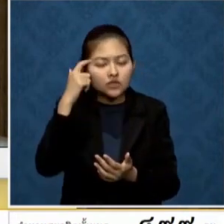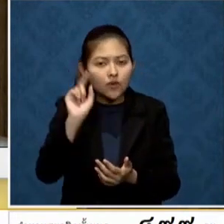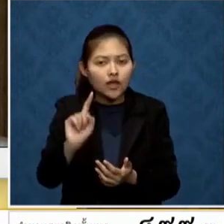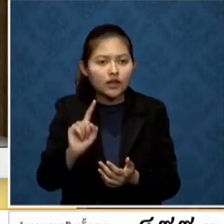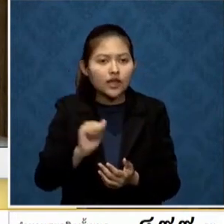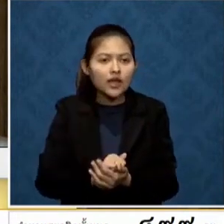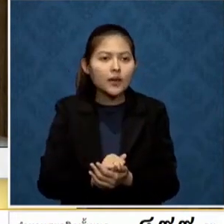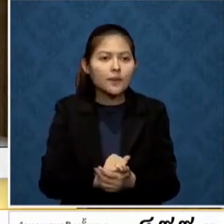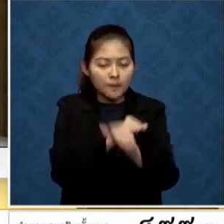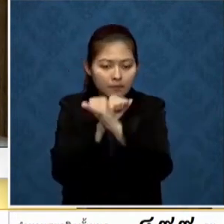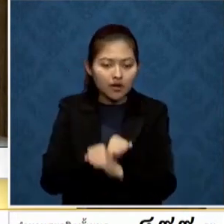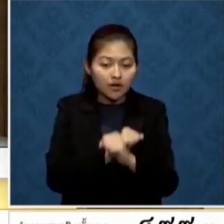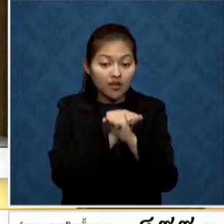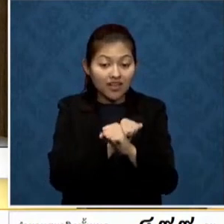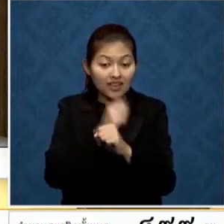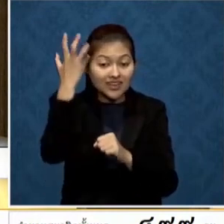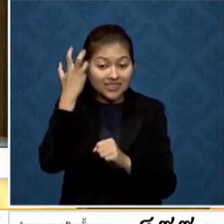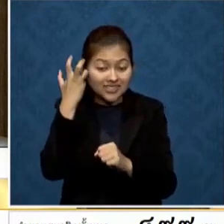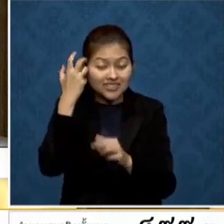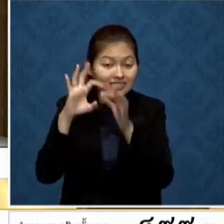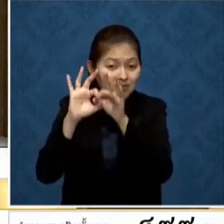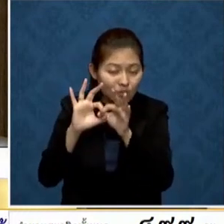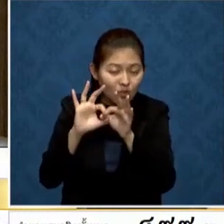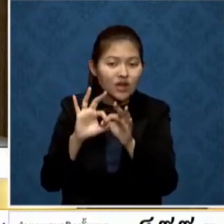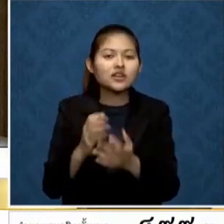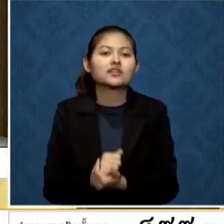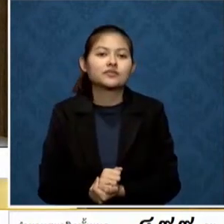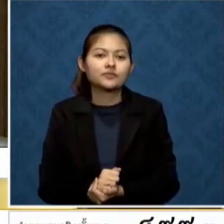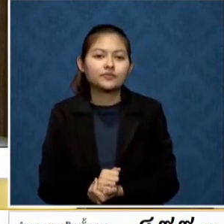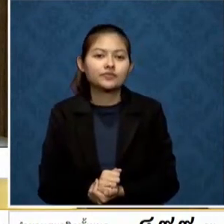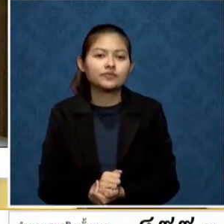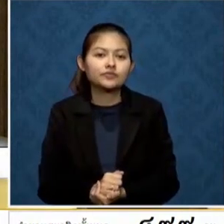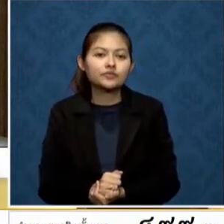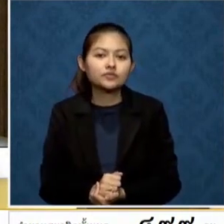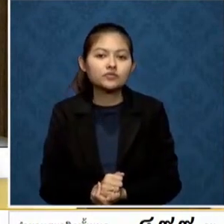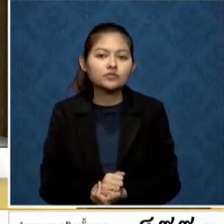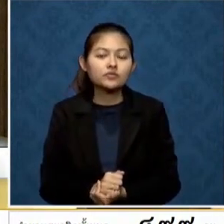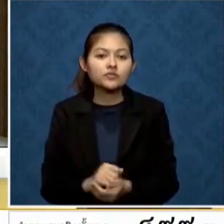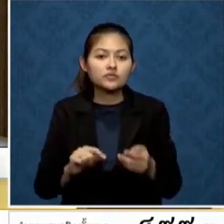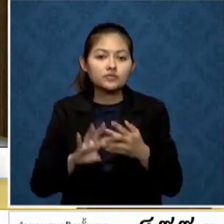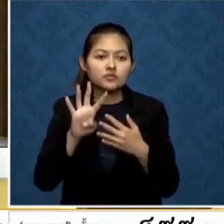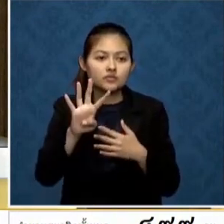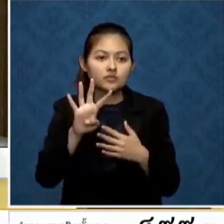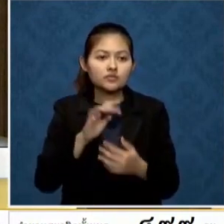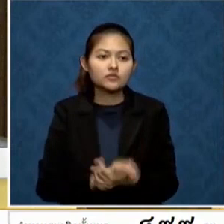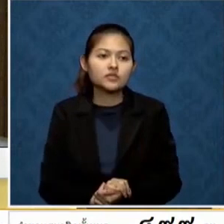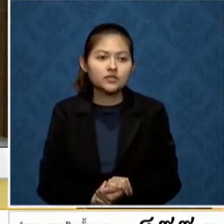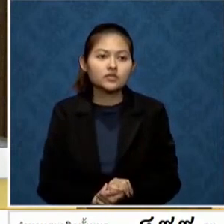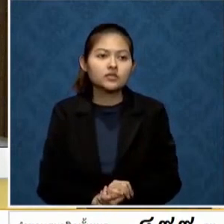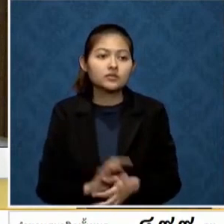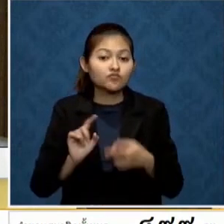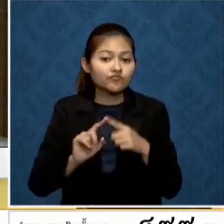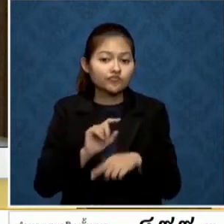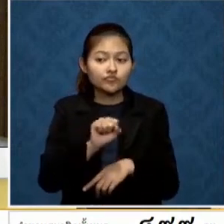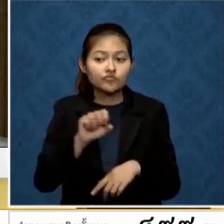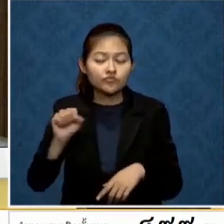ป้องกันและคลี่คลายข้อกวลนี้มากกว่าไปเติมข้อกวลนี้ด้วยซ้ำประเด็นที่ 4ครับที่ผมเห็นว่าเพื่อสมาชิกหลายคน